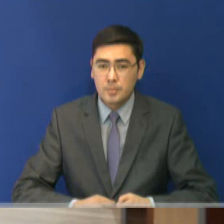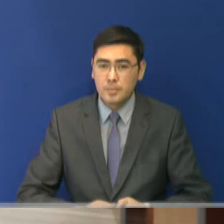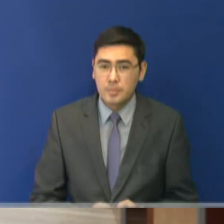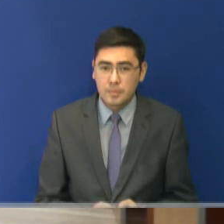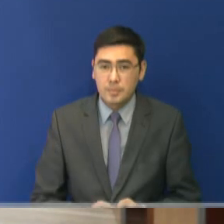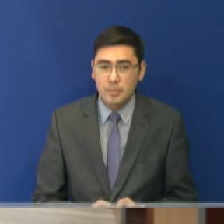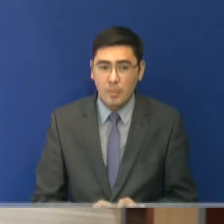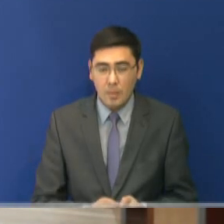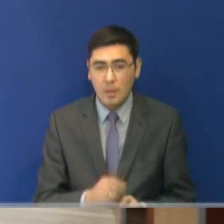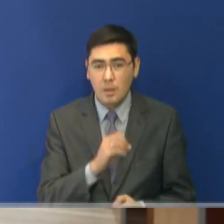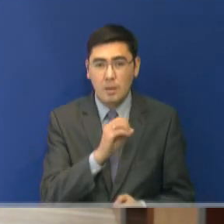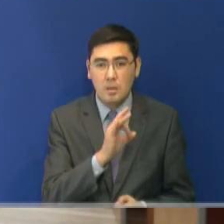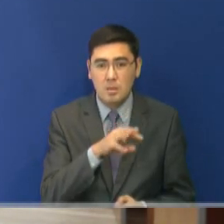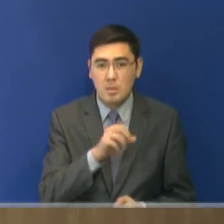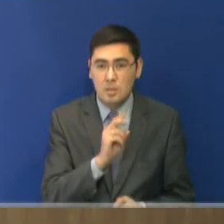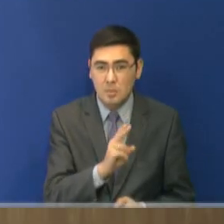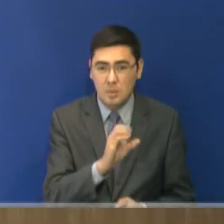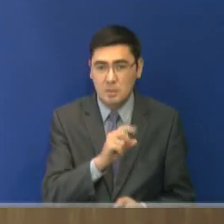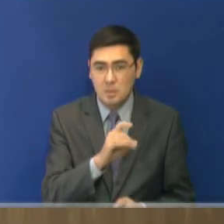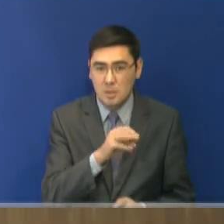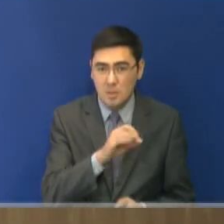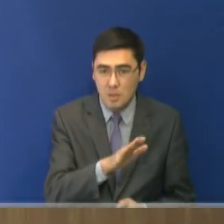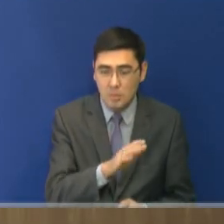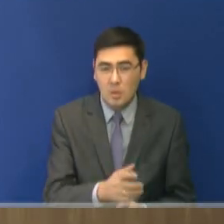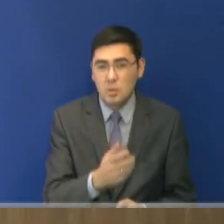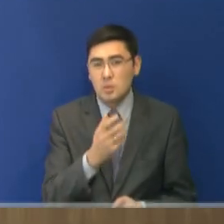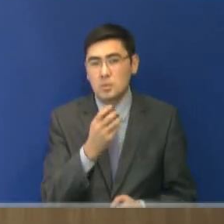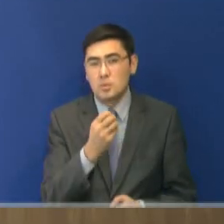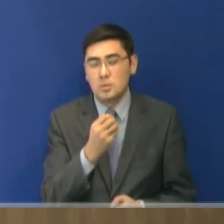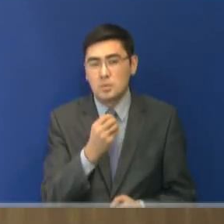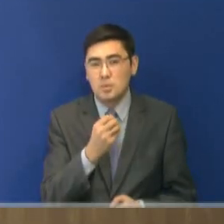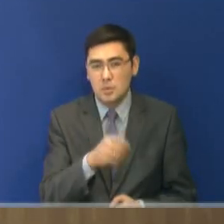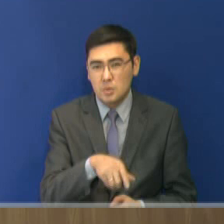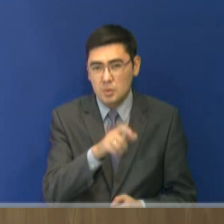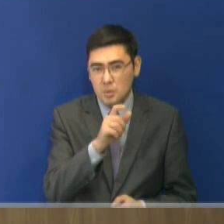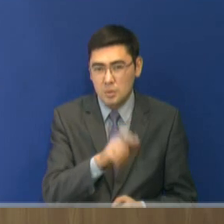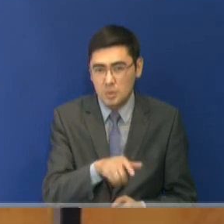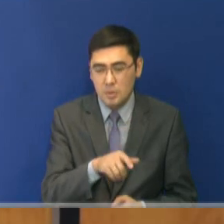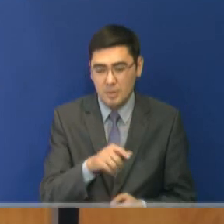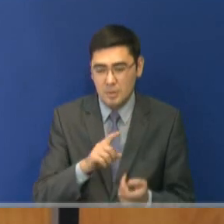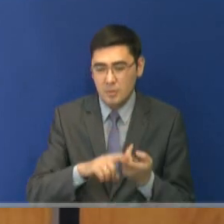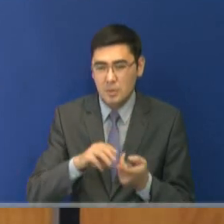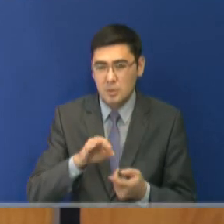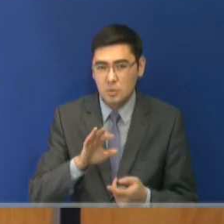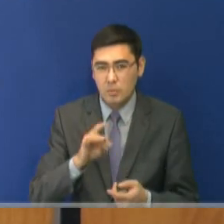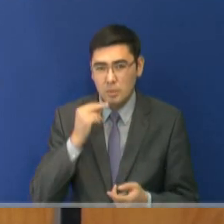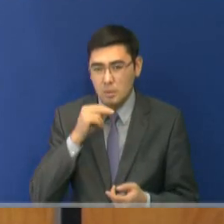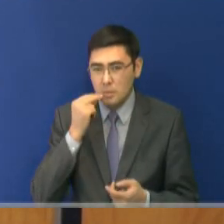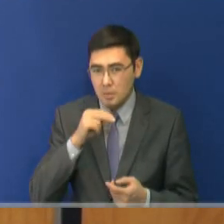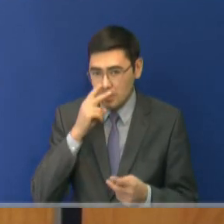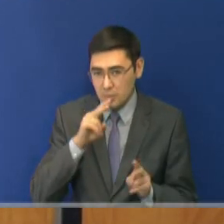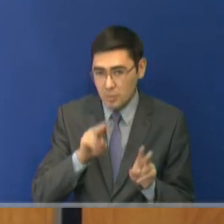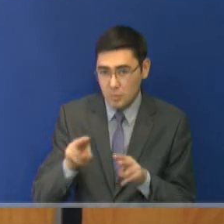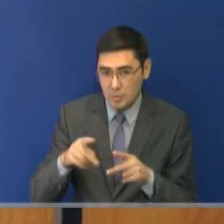встретились с акимом города Ермаком Салимовым и исполняющим обязанности руководителя областного департамента контроля качества и безопасности товаров и услуг